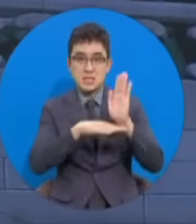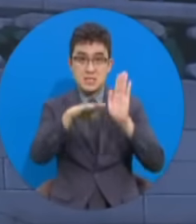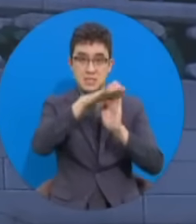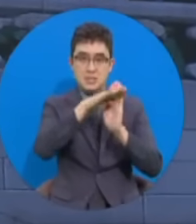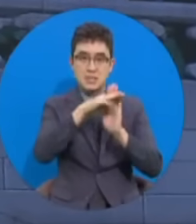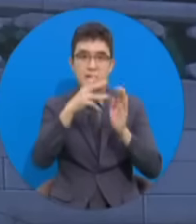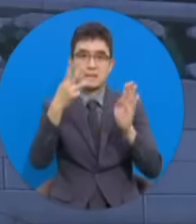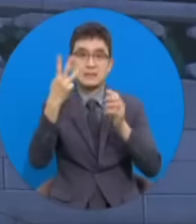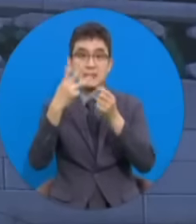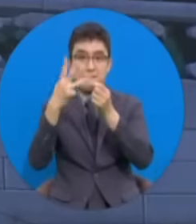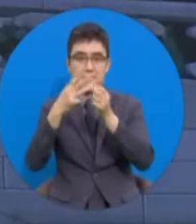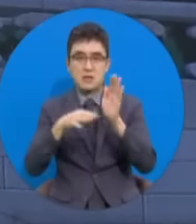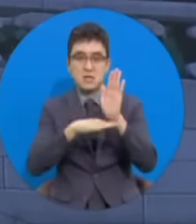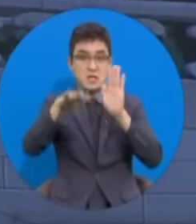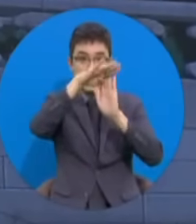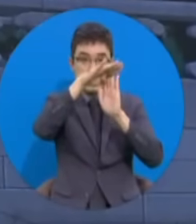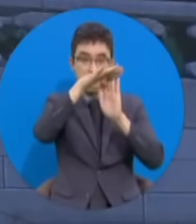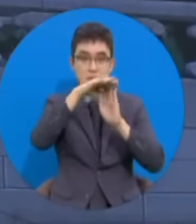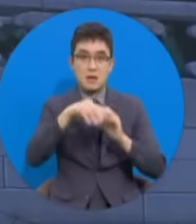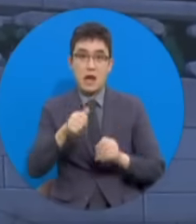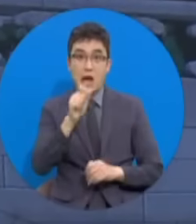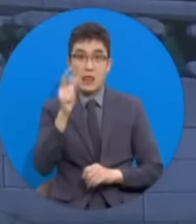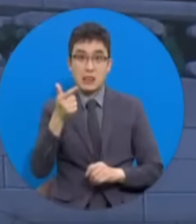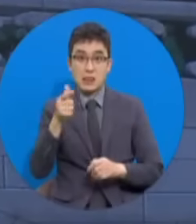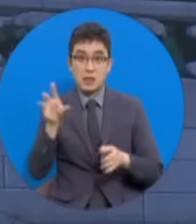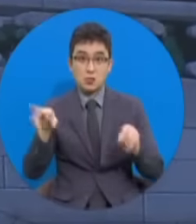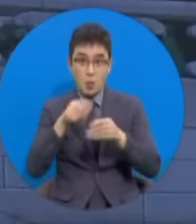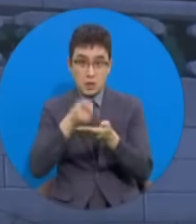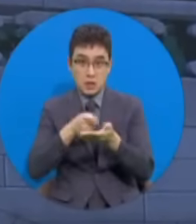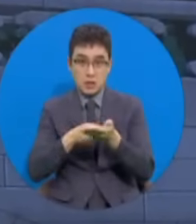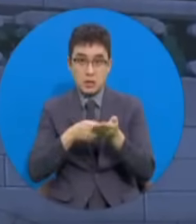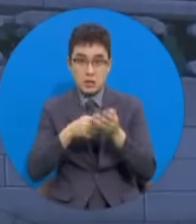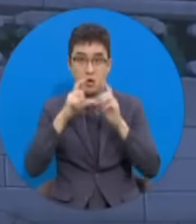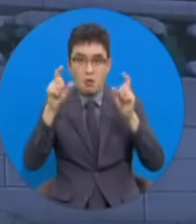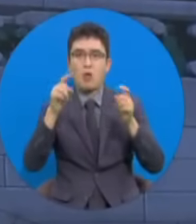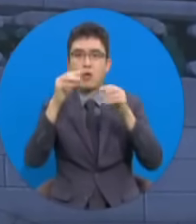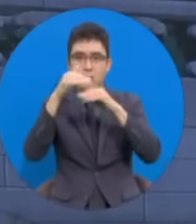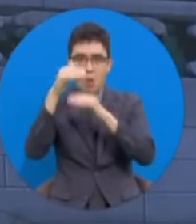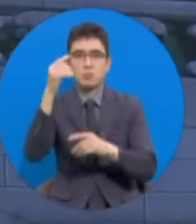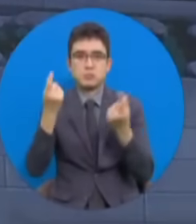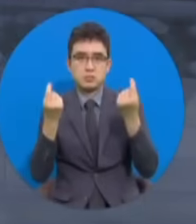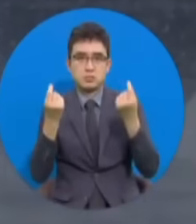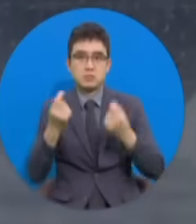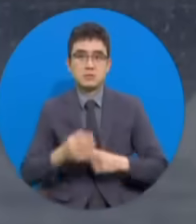3단계 격상을 했다는데 한 총리의 방금 주문과 연관이 있어 보입니다. 함께 보시죠.